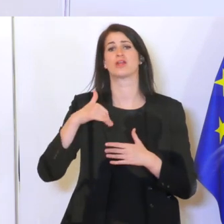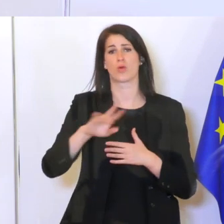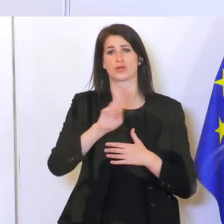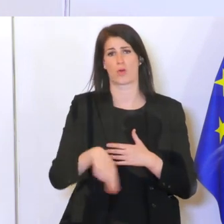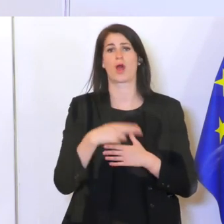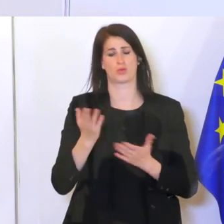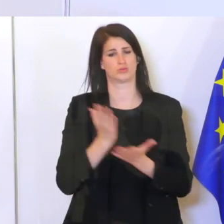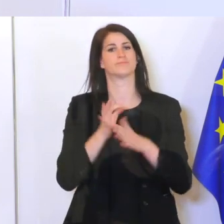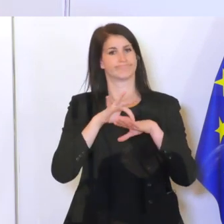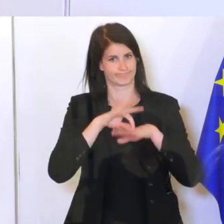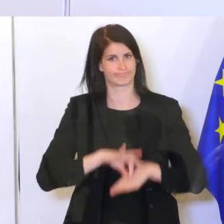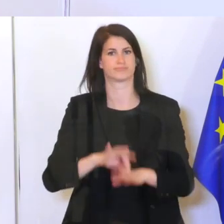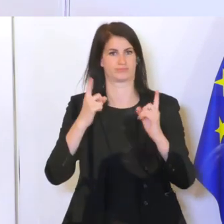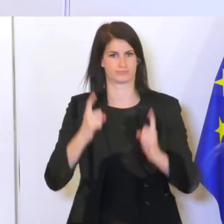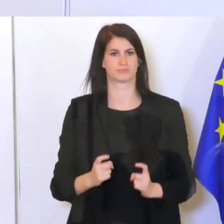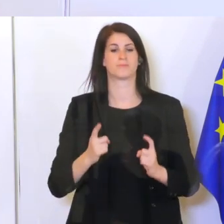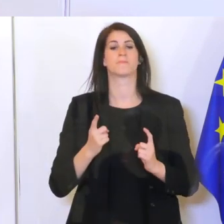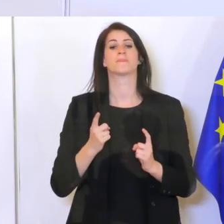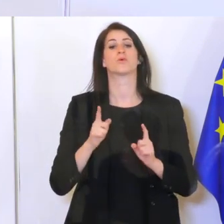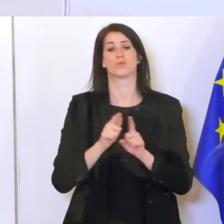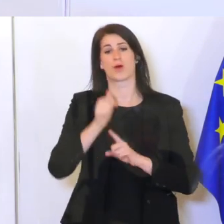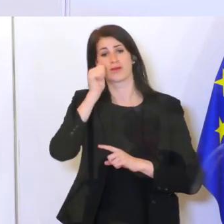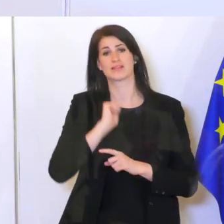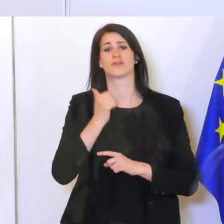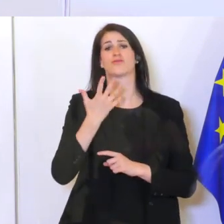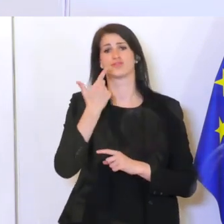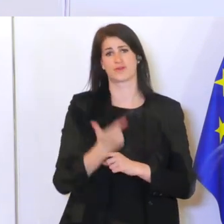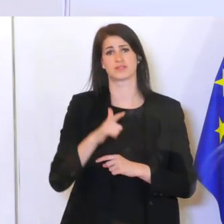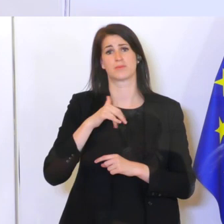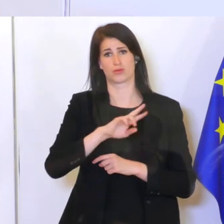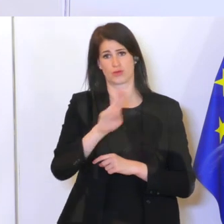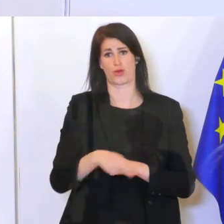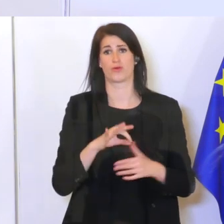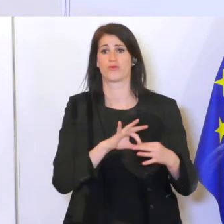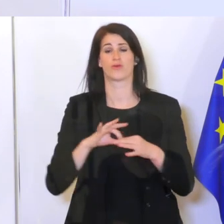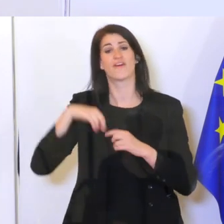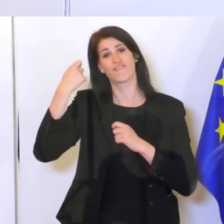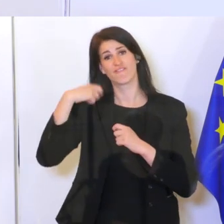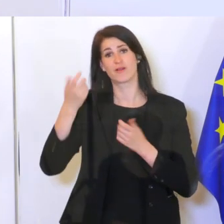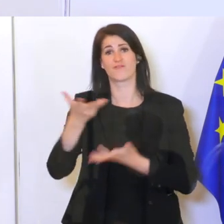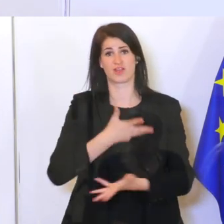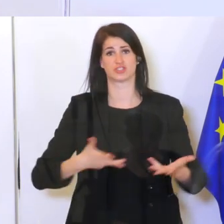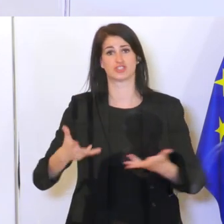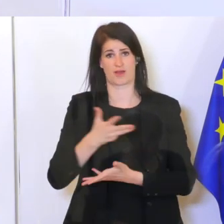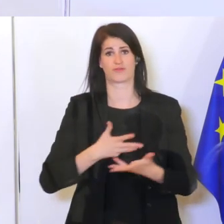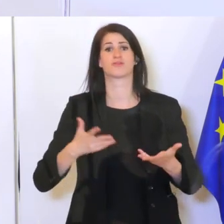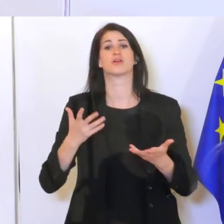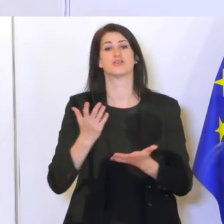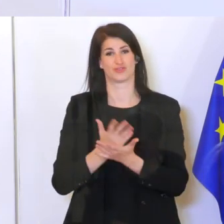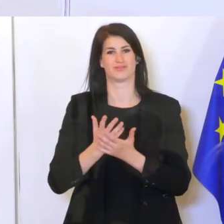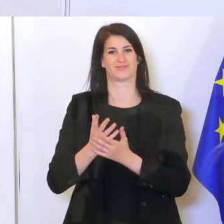und gestern auch 25 Millionen Euro für die Filmwirtschaft an Rückversicherungen vorgelegt,